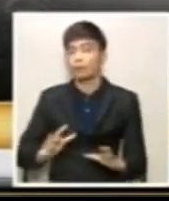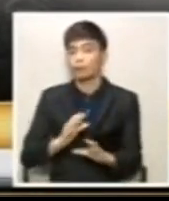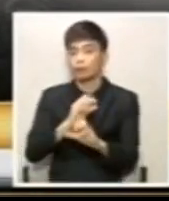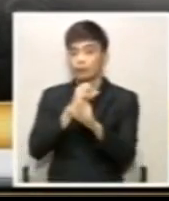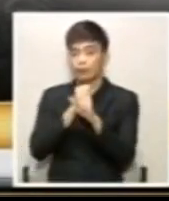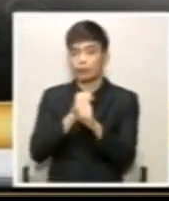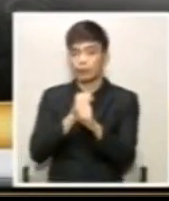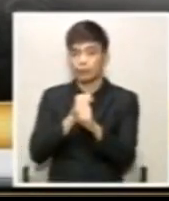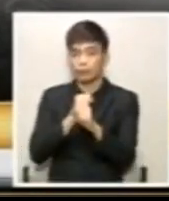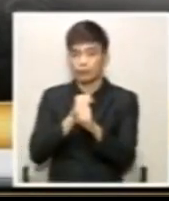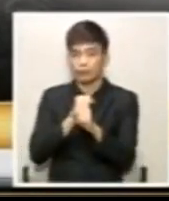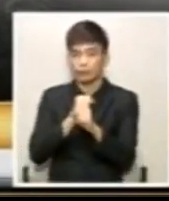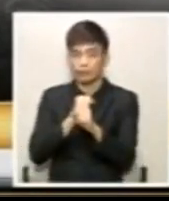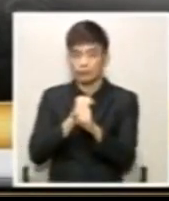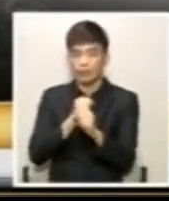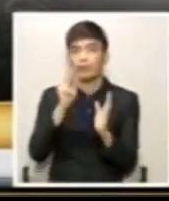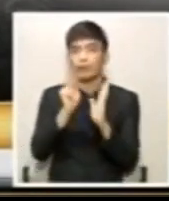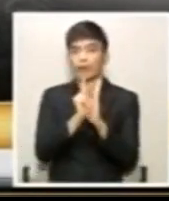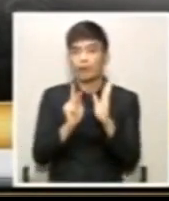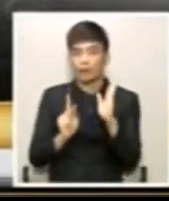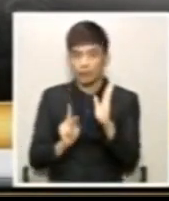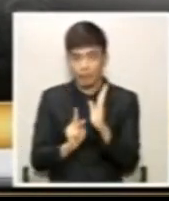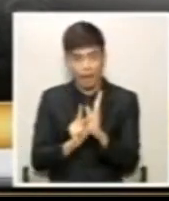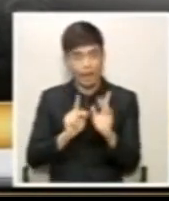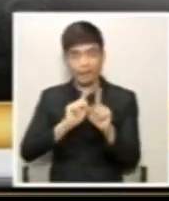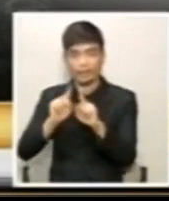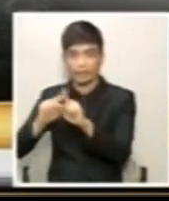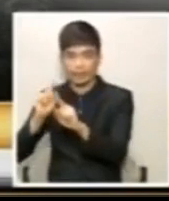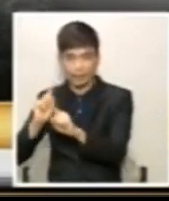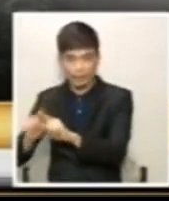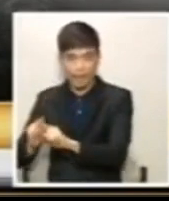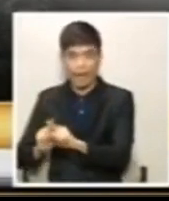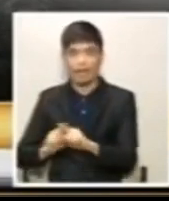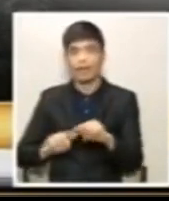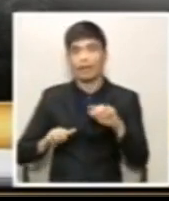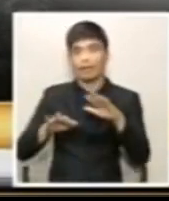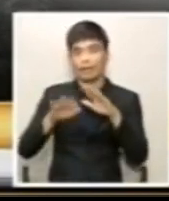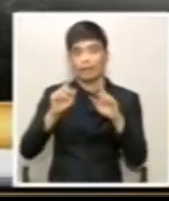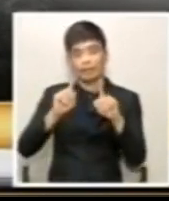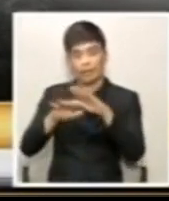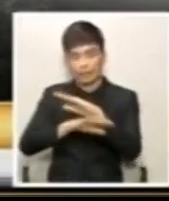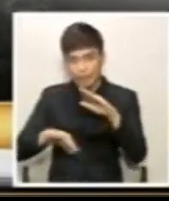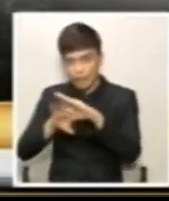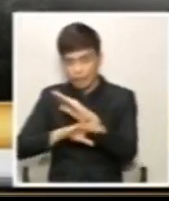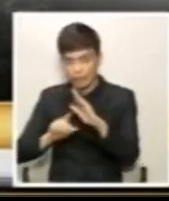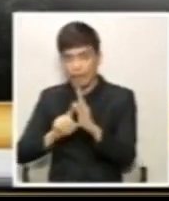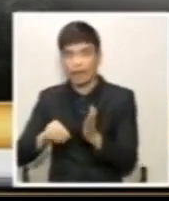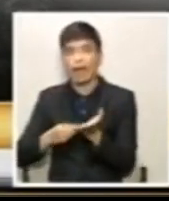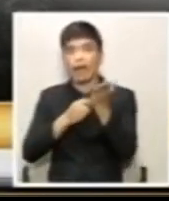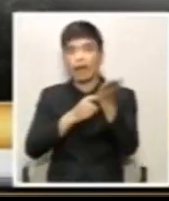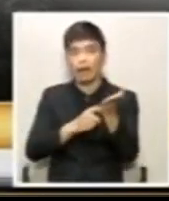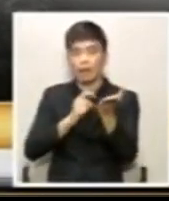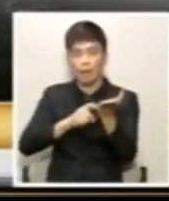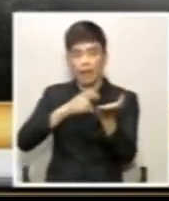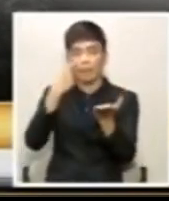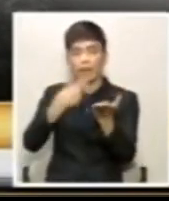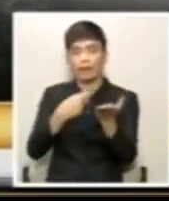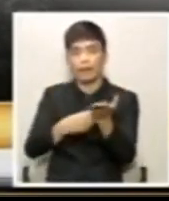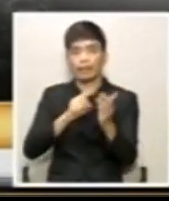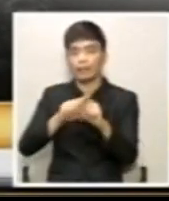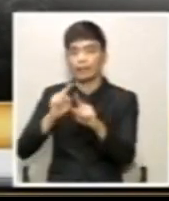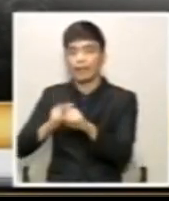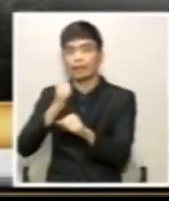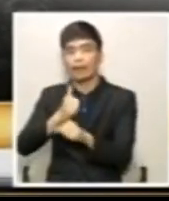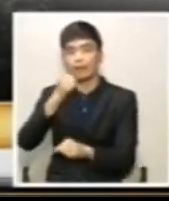ามีการผิดระเบียบและกฎหมายอยู่บางประการทำให้เอกสารสิทธิ์ดังกล่าวไม่สามารถนำไปใช้ค้ำประกันธนาคารได้ประชาช